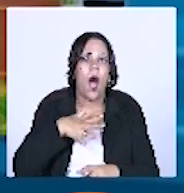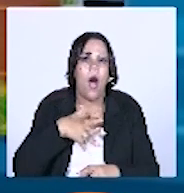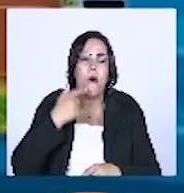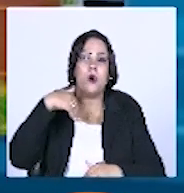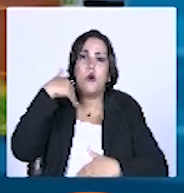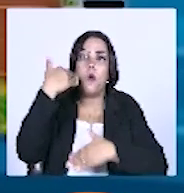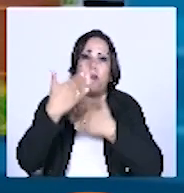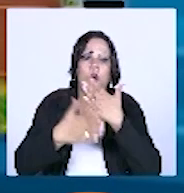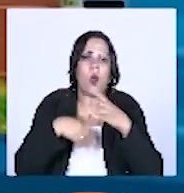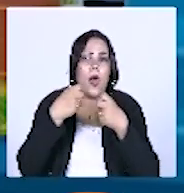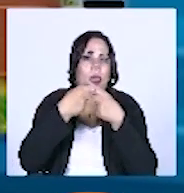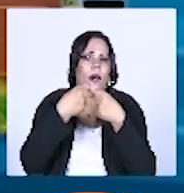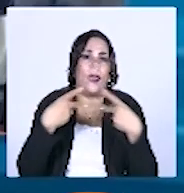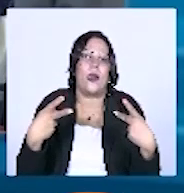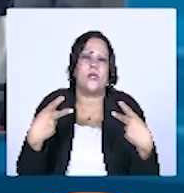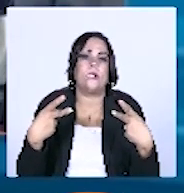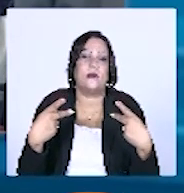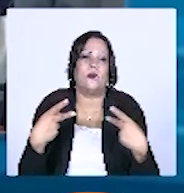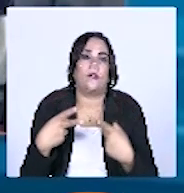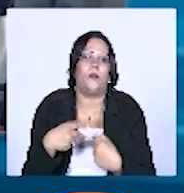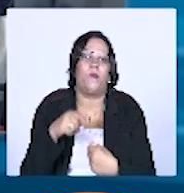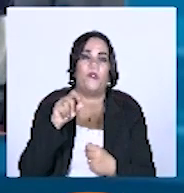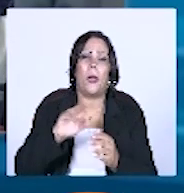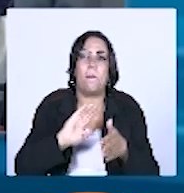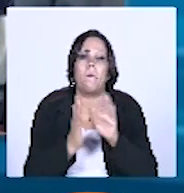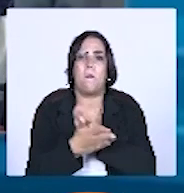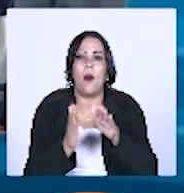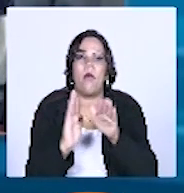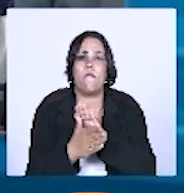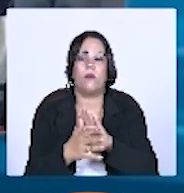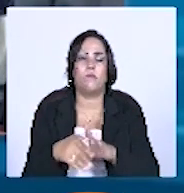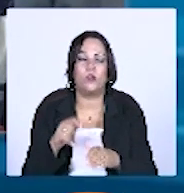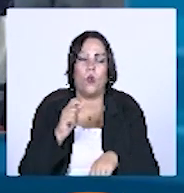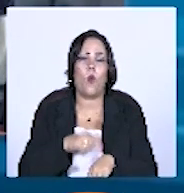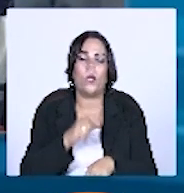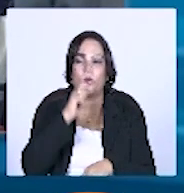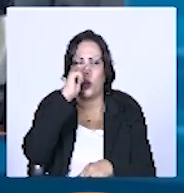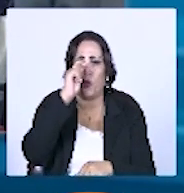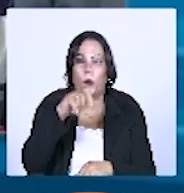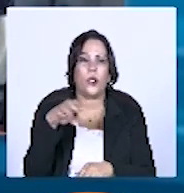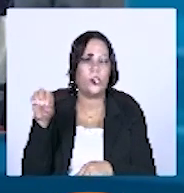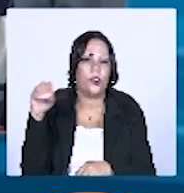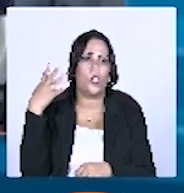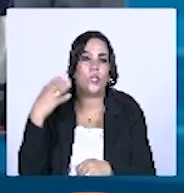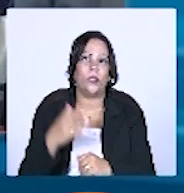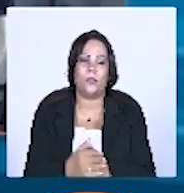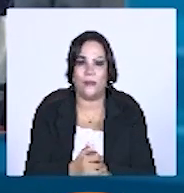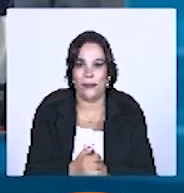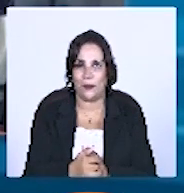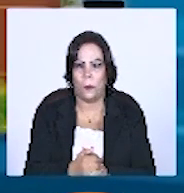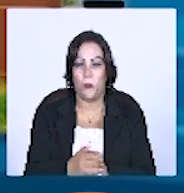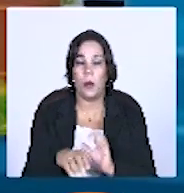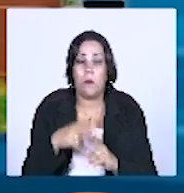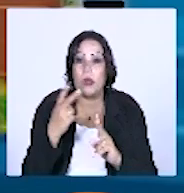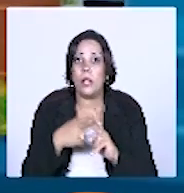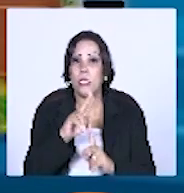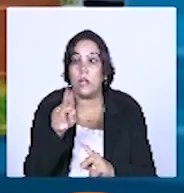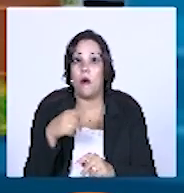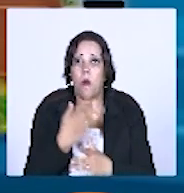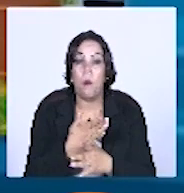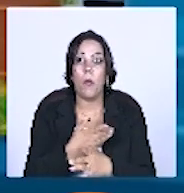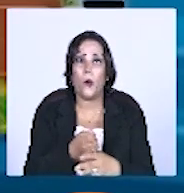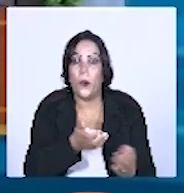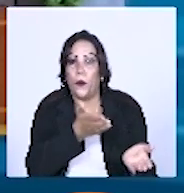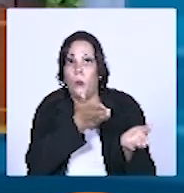سرعه الانجاز تجاه ملفات اهملت لفتره طويله يعني بعض الناس لما يسالوا طب ليه كل